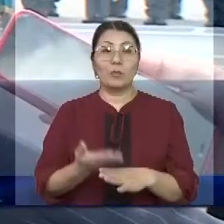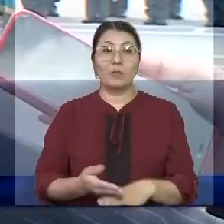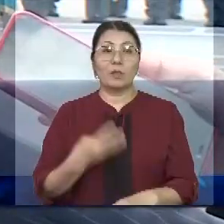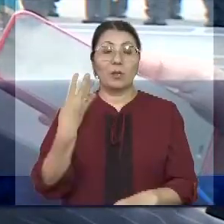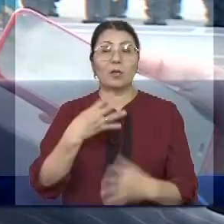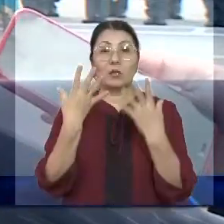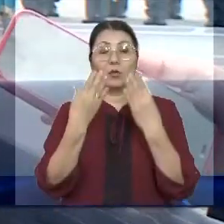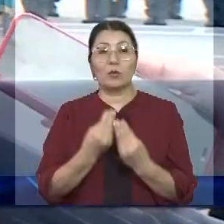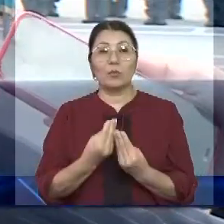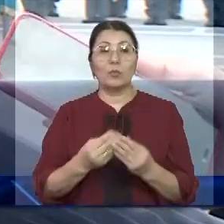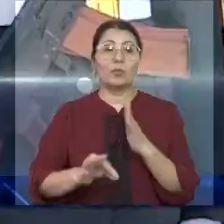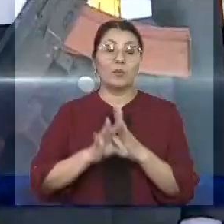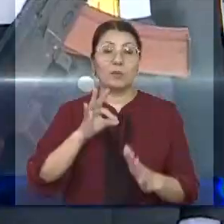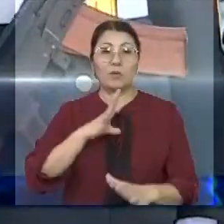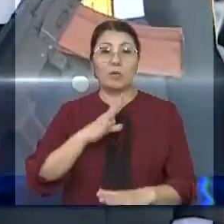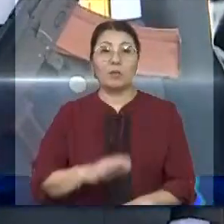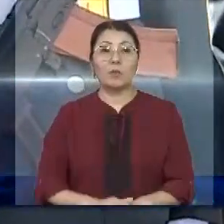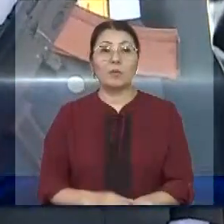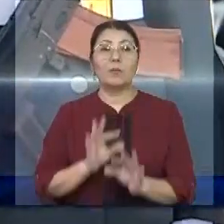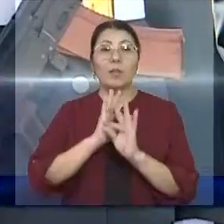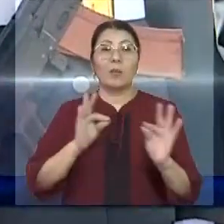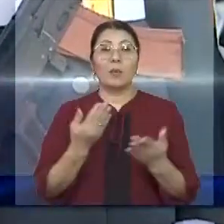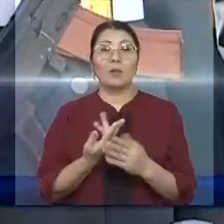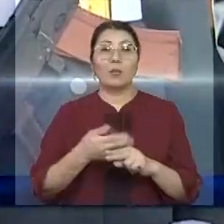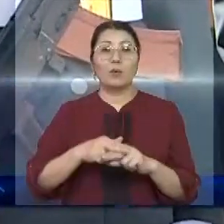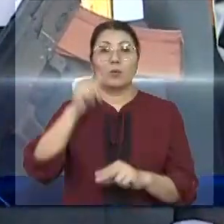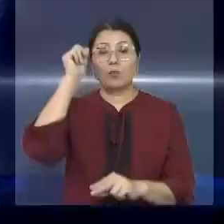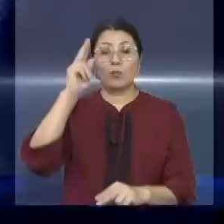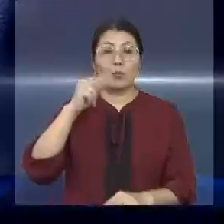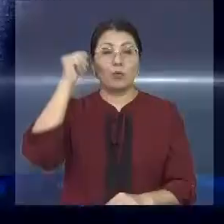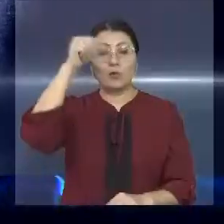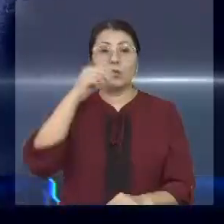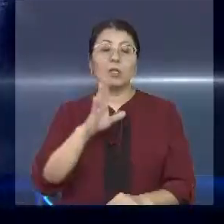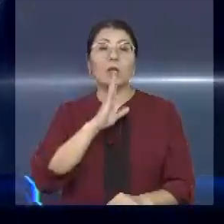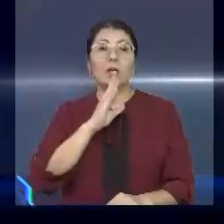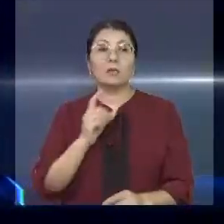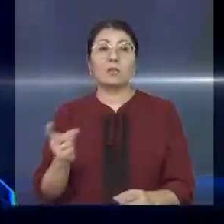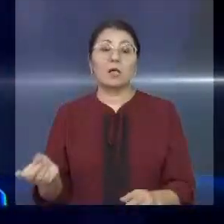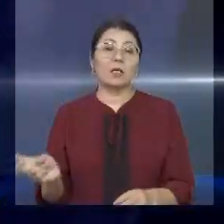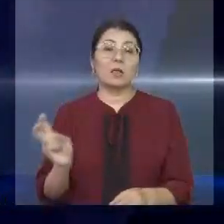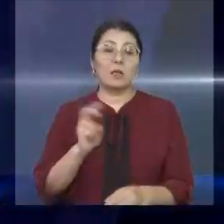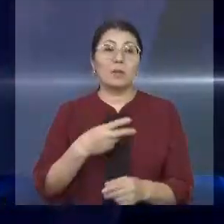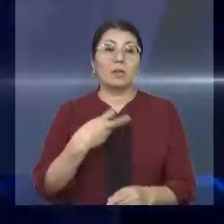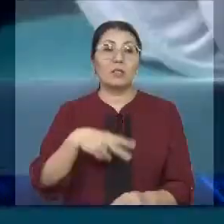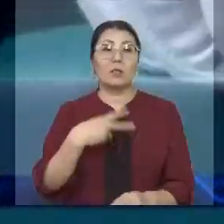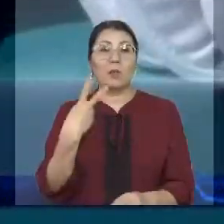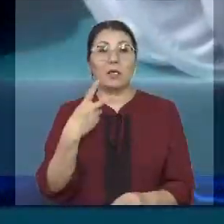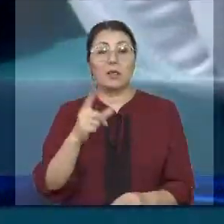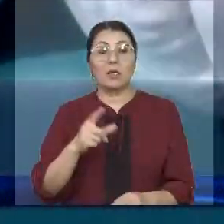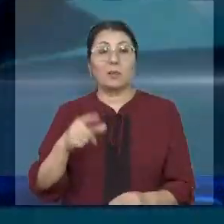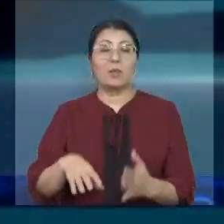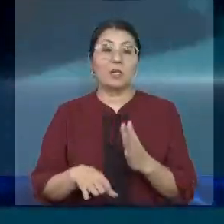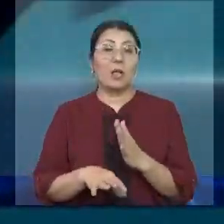полигонда отбордан өттік. Ерекшелігі биылдан бастап оқу орнына қыздар қабылданды. 22 бұрымдының арасынан бірнешеуі